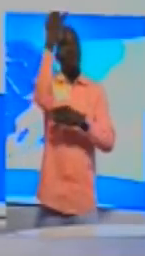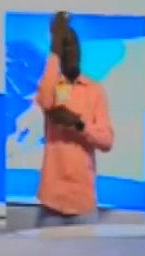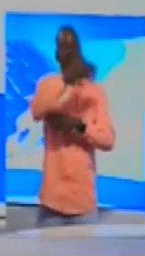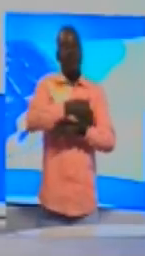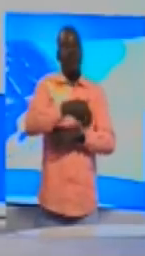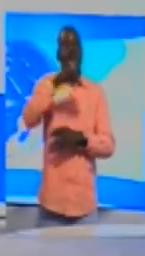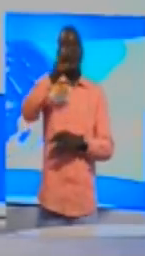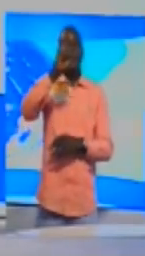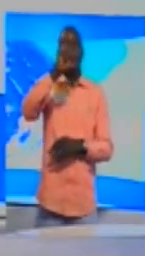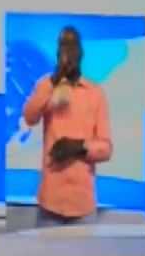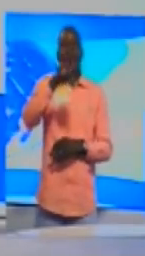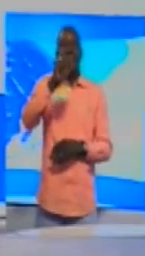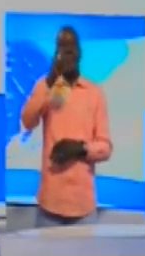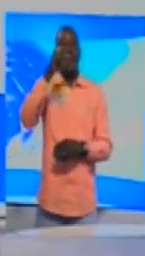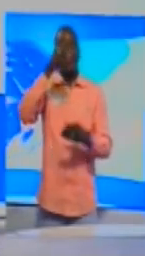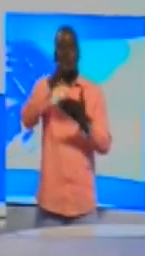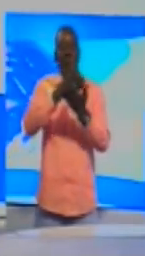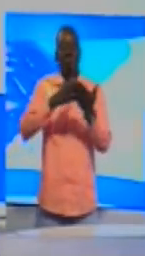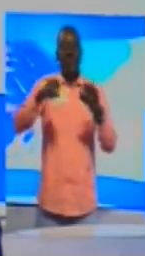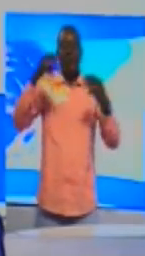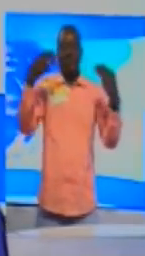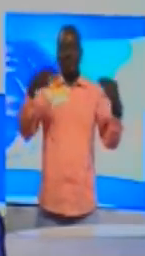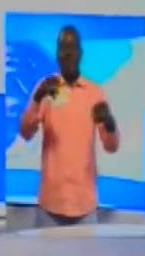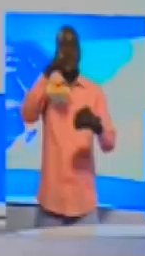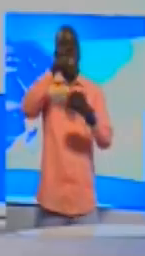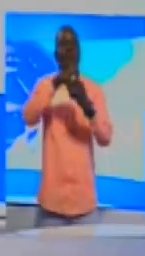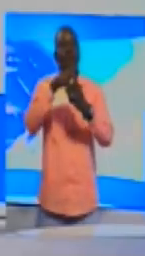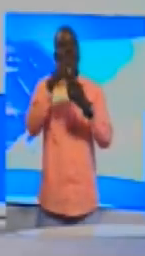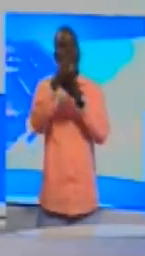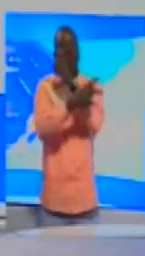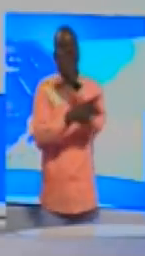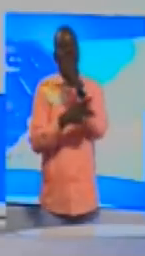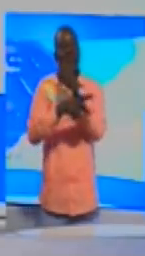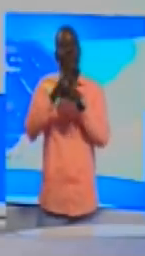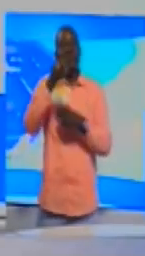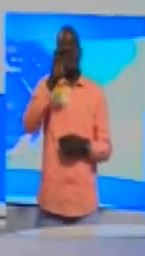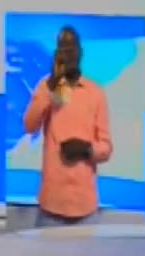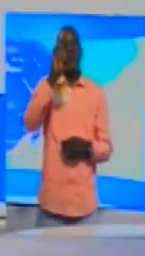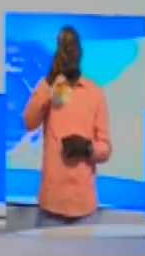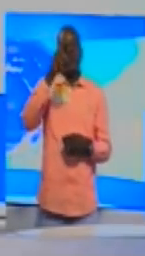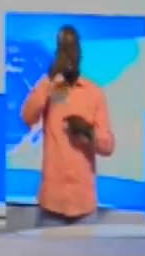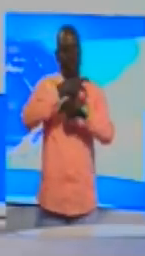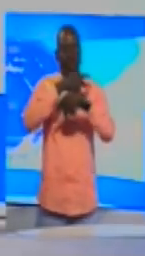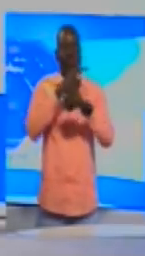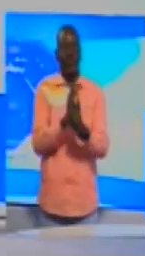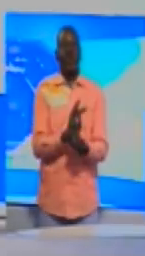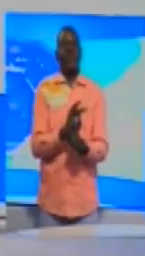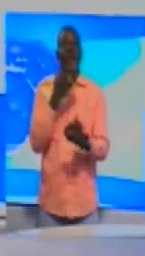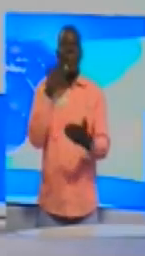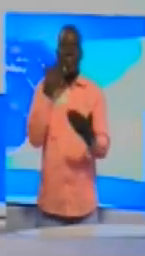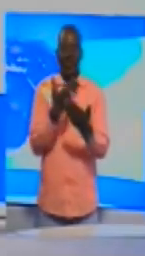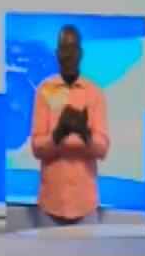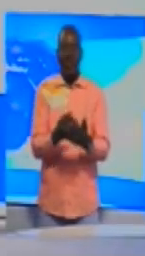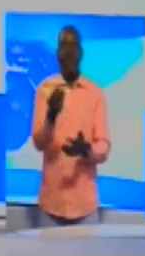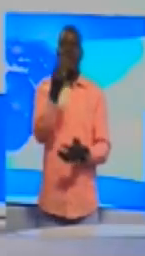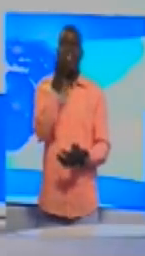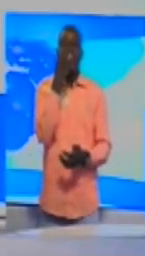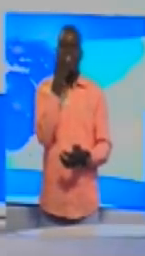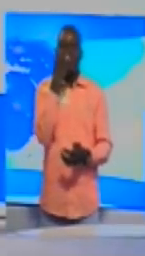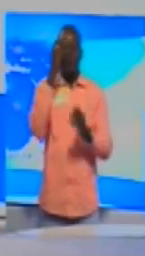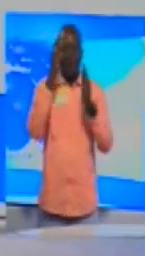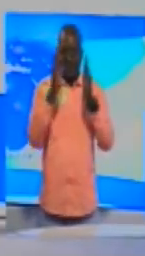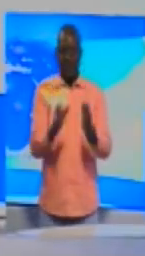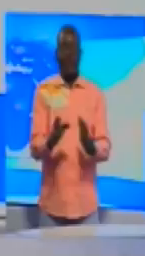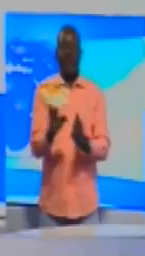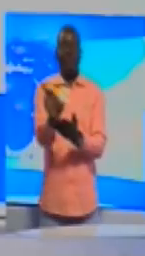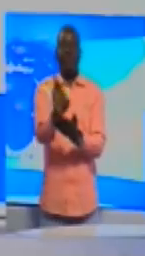certains marchés donc de la province du Kuritenga. Le produit est-il apprécié par les consommateurs?